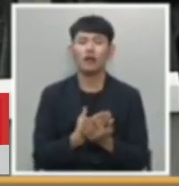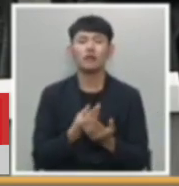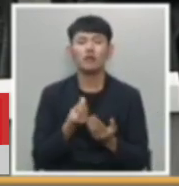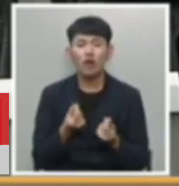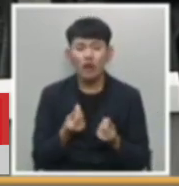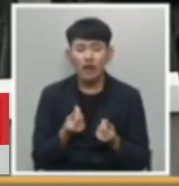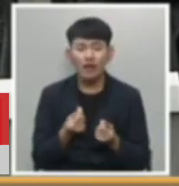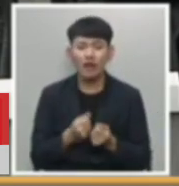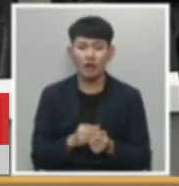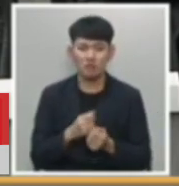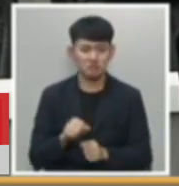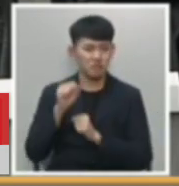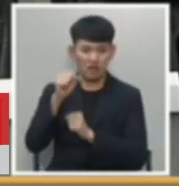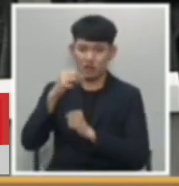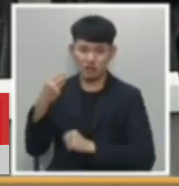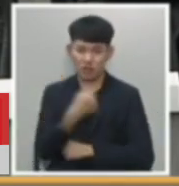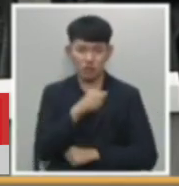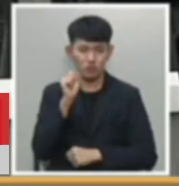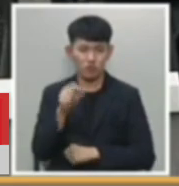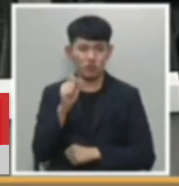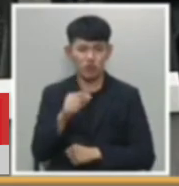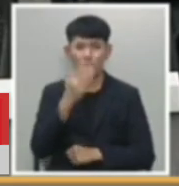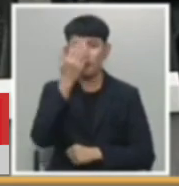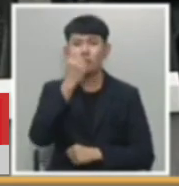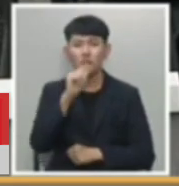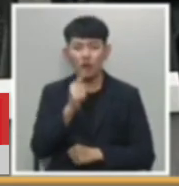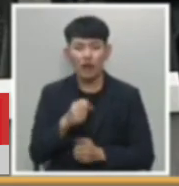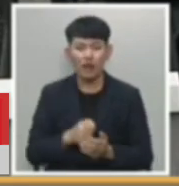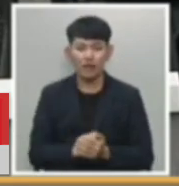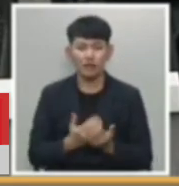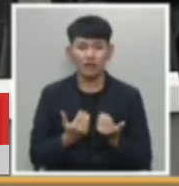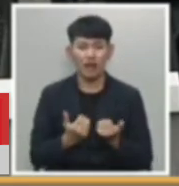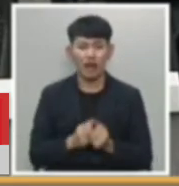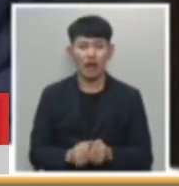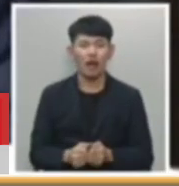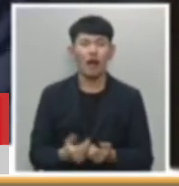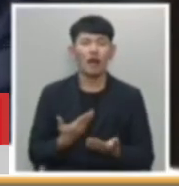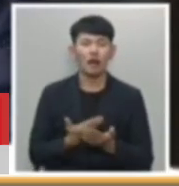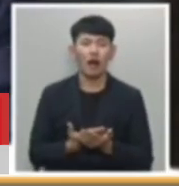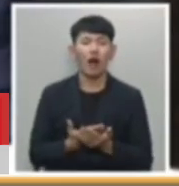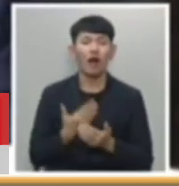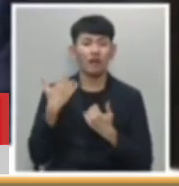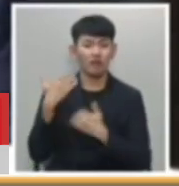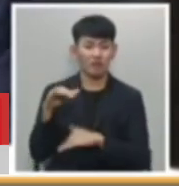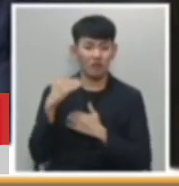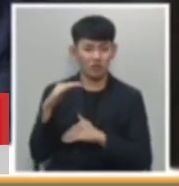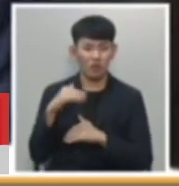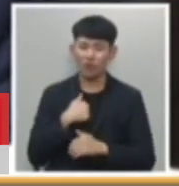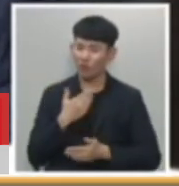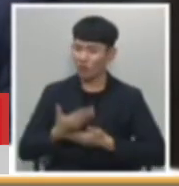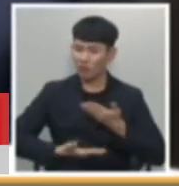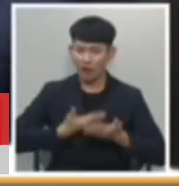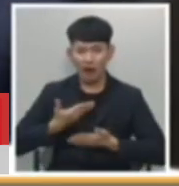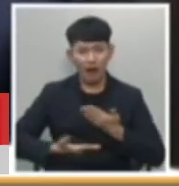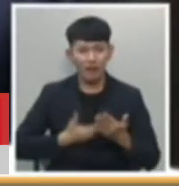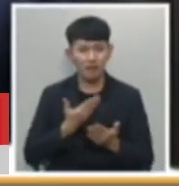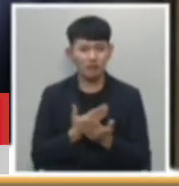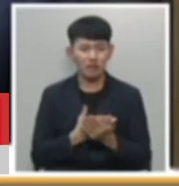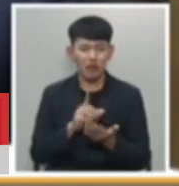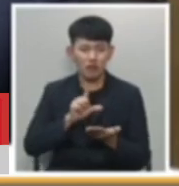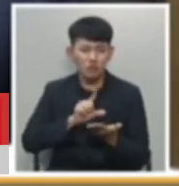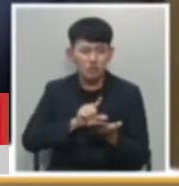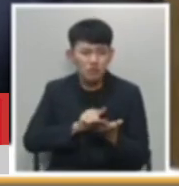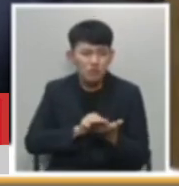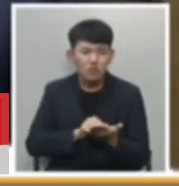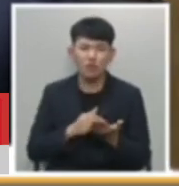าศแล้วเร็วเลยนะครับเพราะว่าไม่งั้นพ่อค้าจะไม่ไปซื้อทำให้ราคาตกกดราคาแล้วก็จะกีส่วน